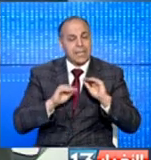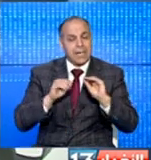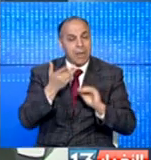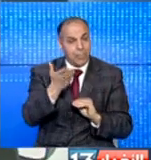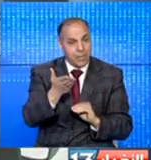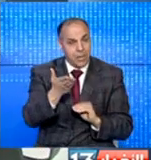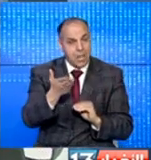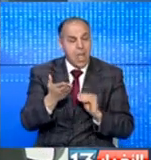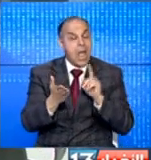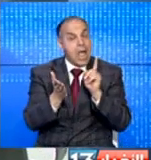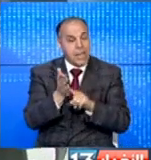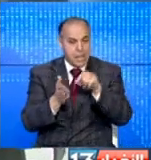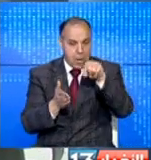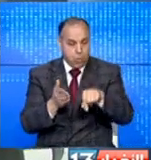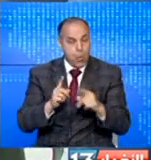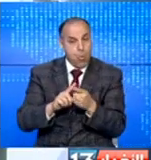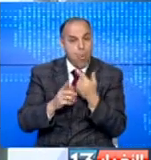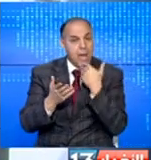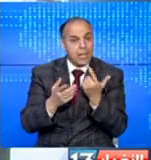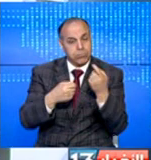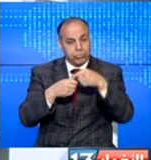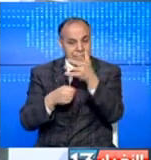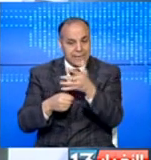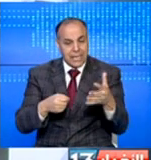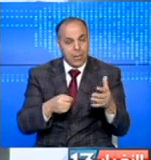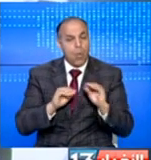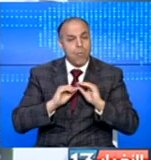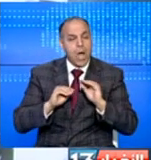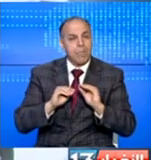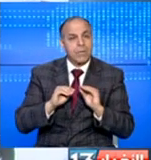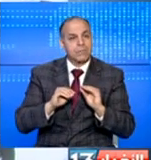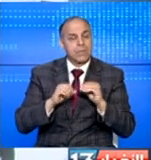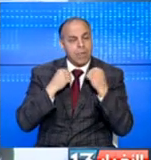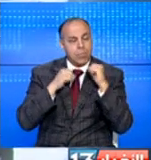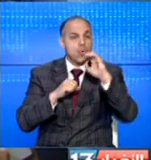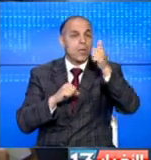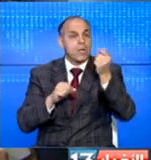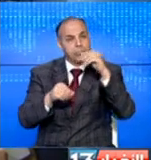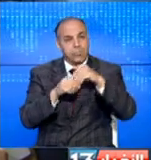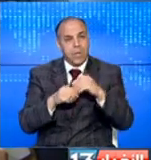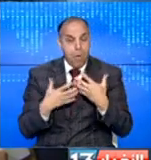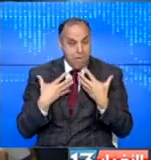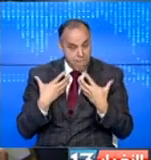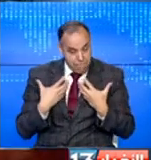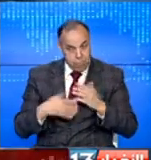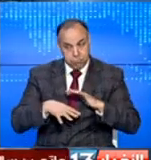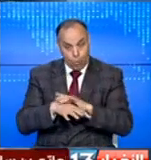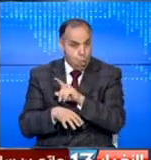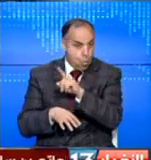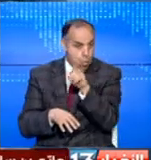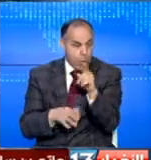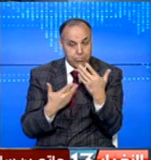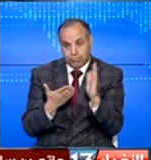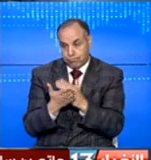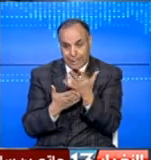سالم الذي أكد على أهمية انخراط التلاميذ والمربين في الثورة الرقمية. نحب نحسوا باش